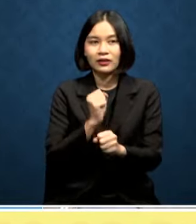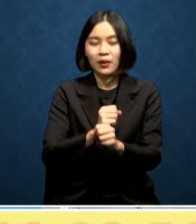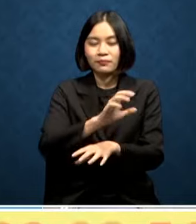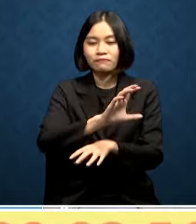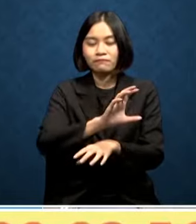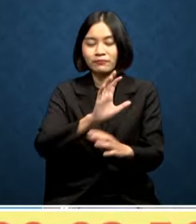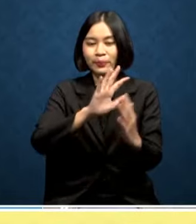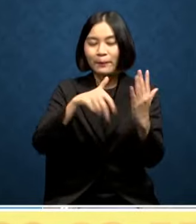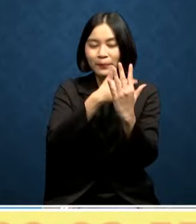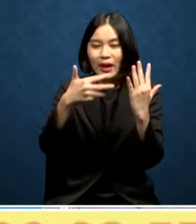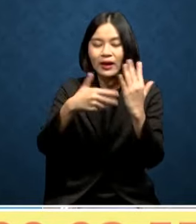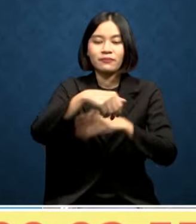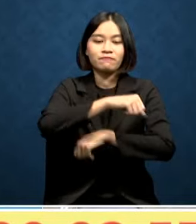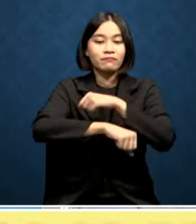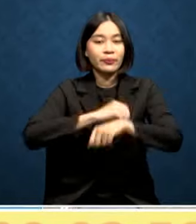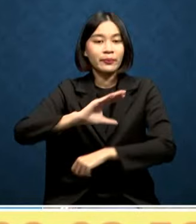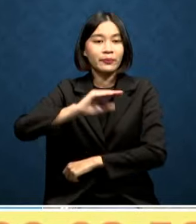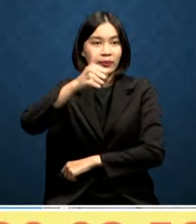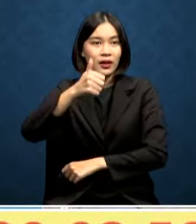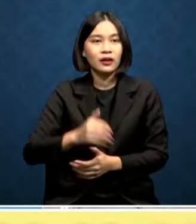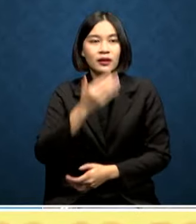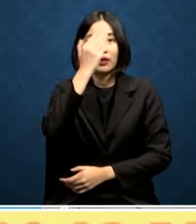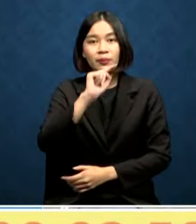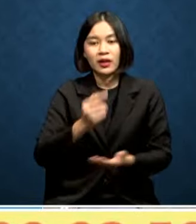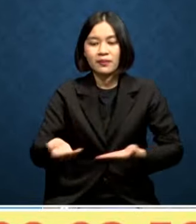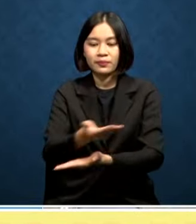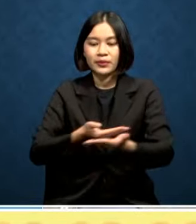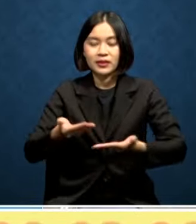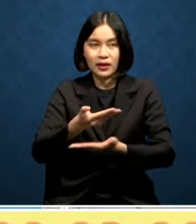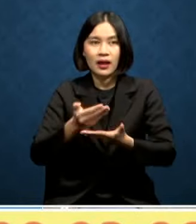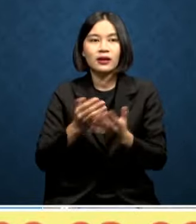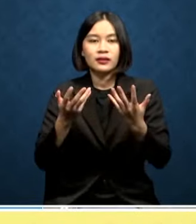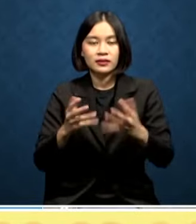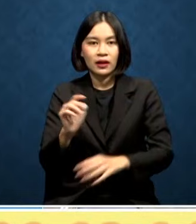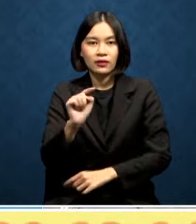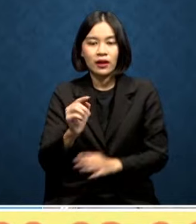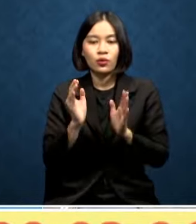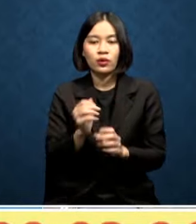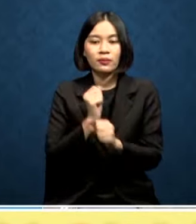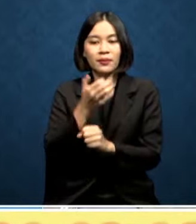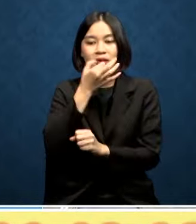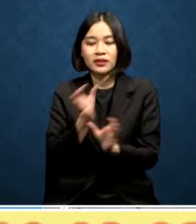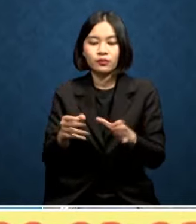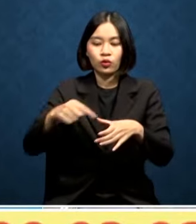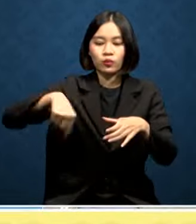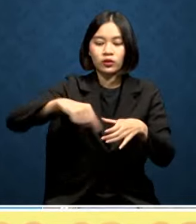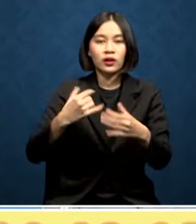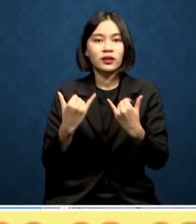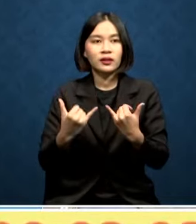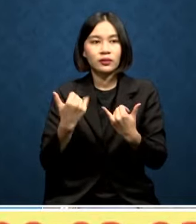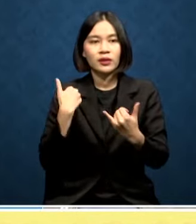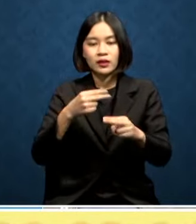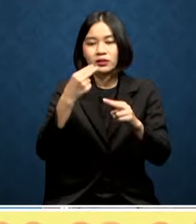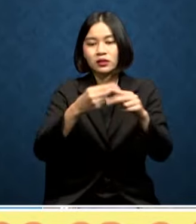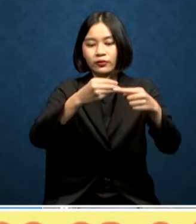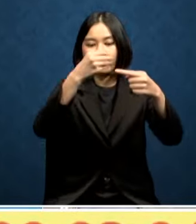เมืองและไ้โยธาอธิการและผังเมืองครับให้พิจารณาเรื่องนี้นะครับแล้วก็เ่อชาวประมงทั้งหลายนะครับตอนนี้ก็กำลังรวบรวมราย